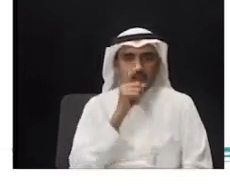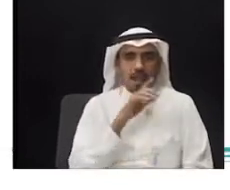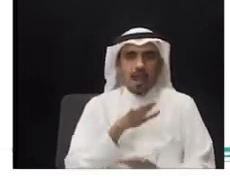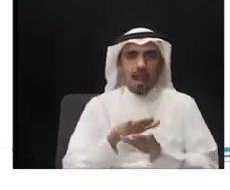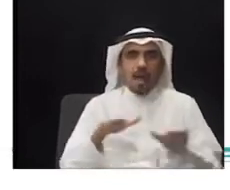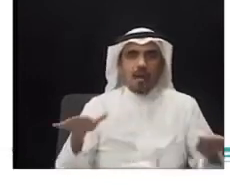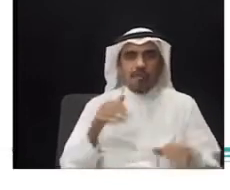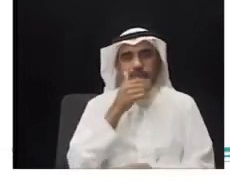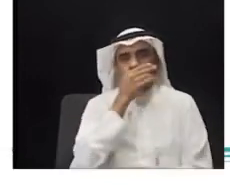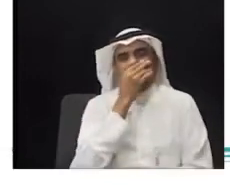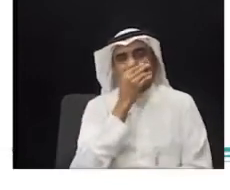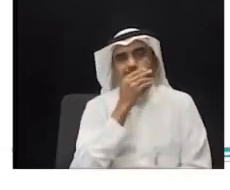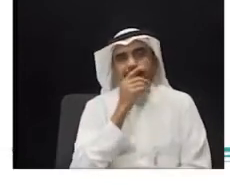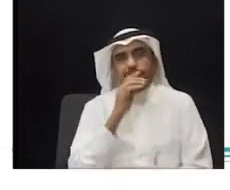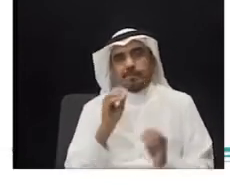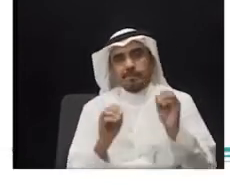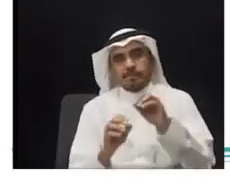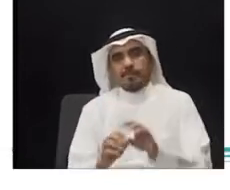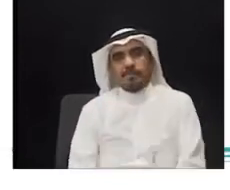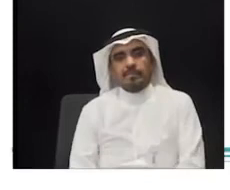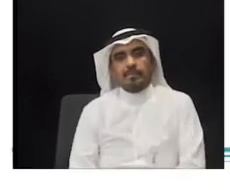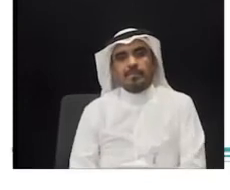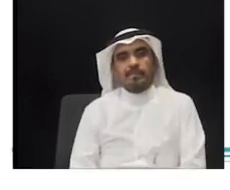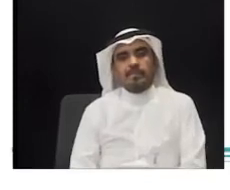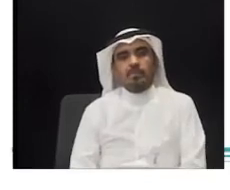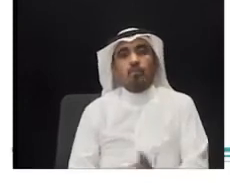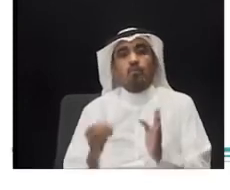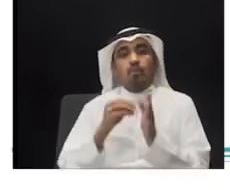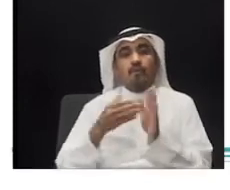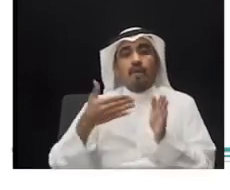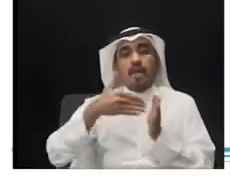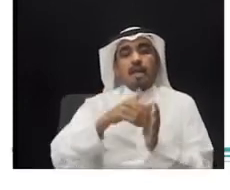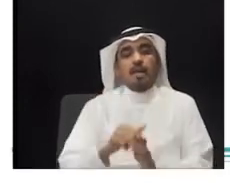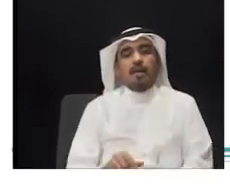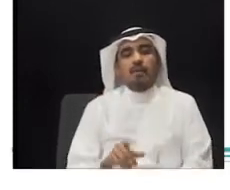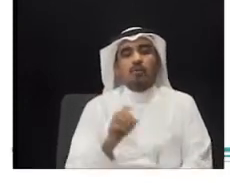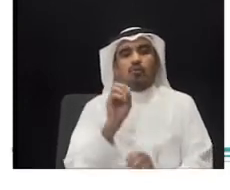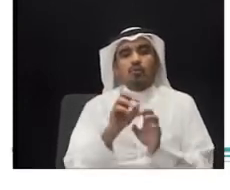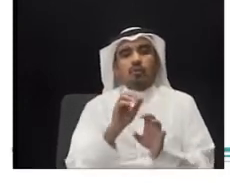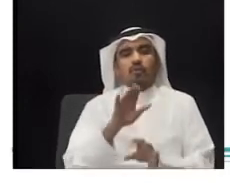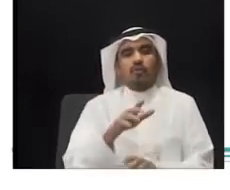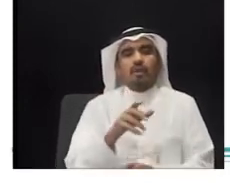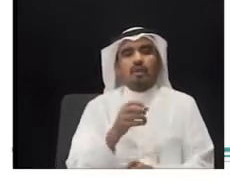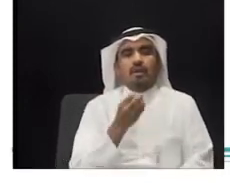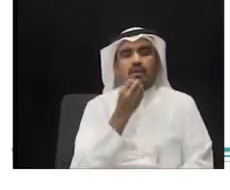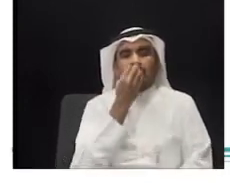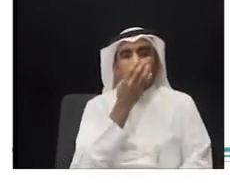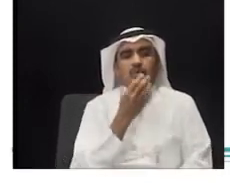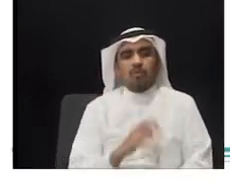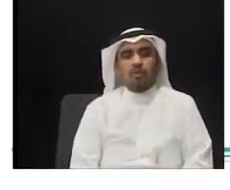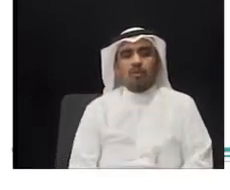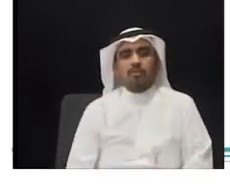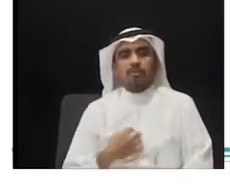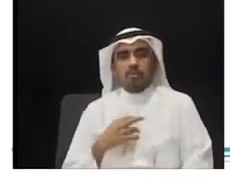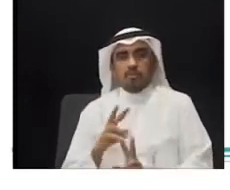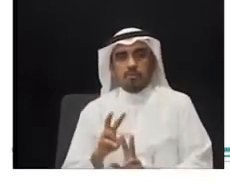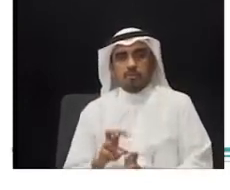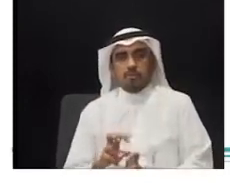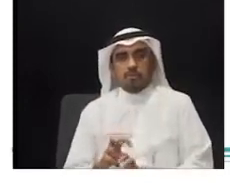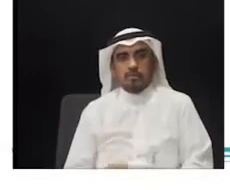المعنى، فالمضاف إليه يتم معنى. كذلك لو قلنا تقذف فيه